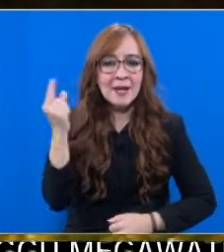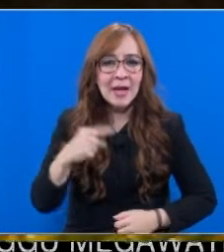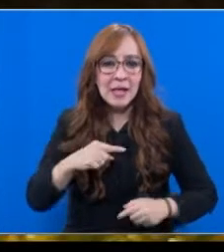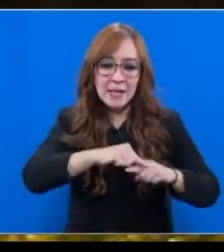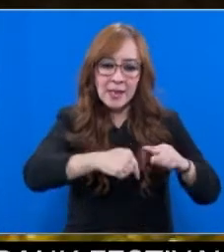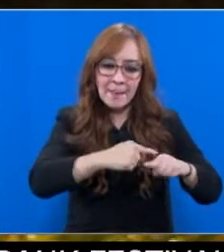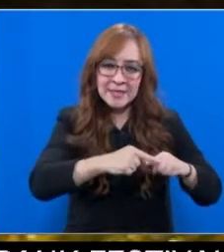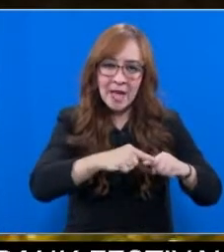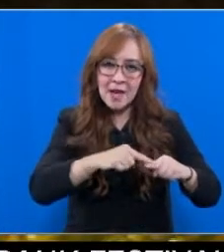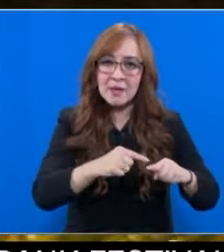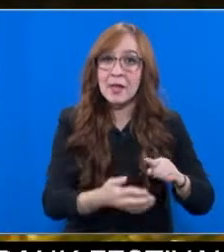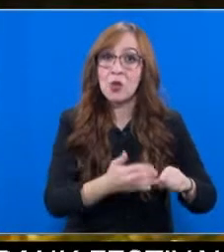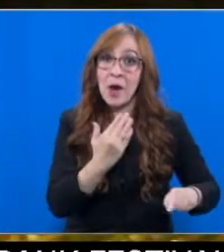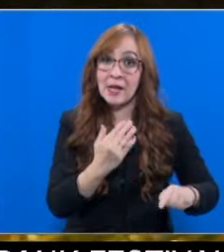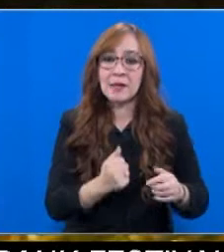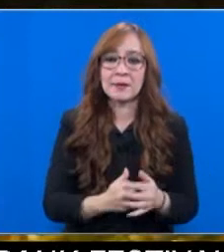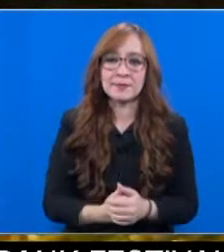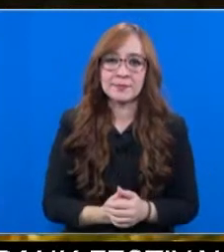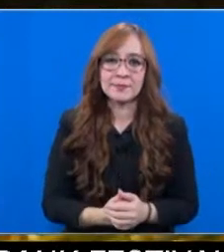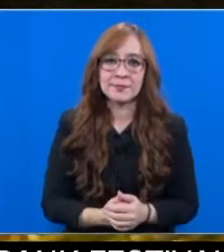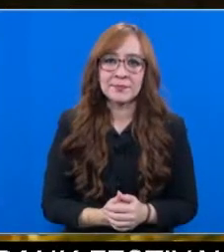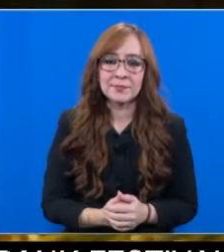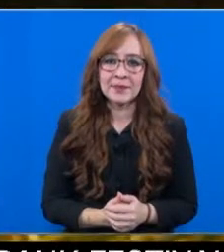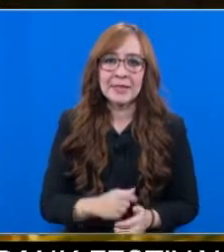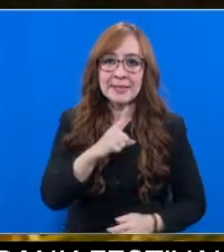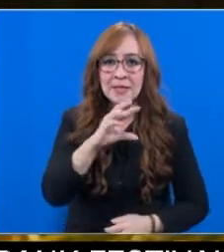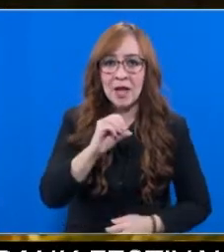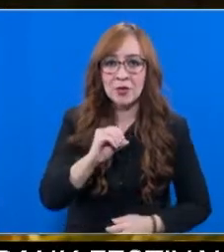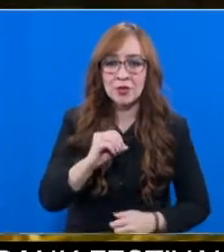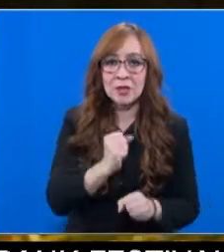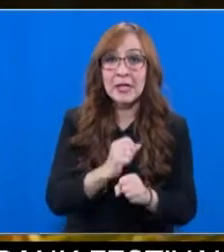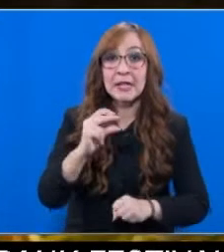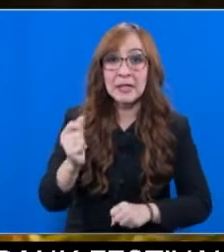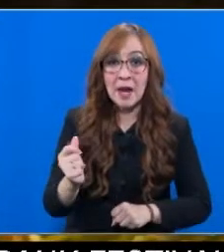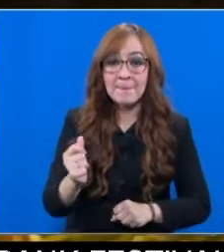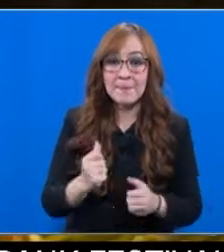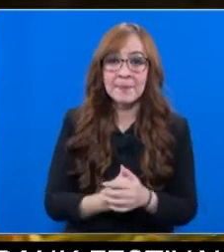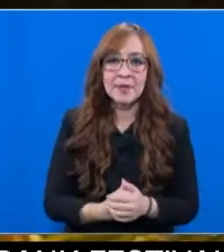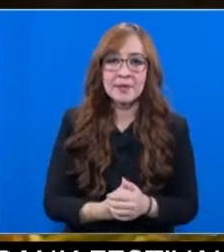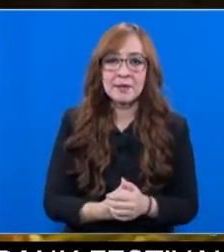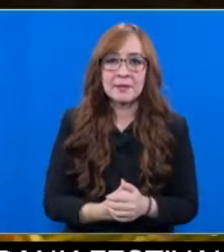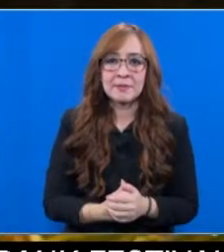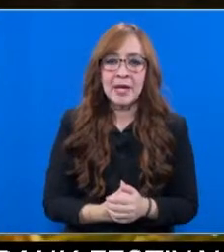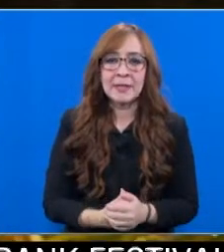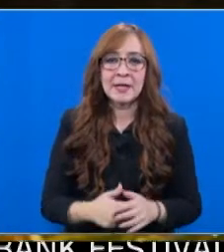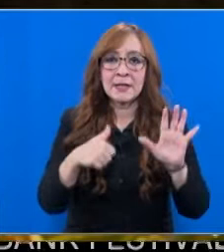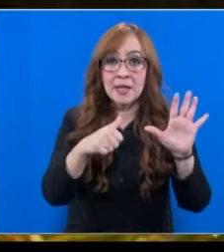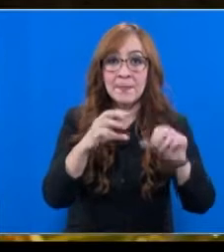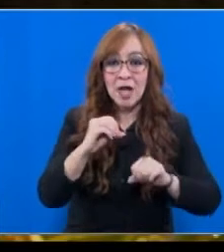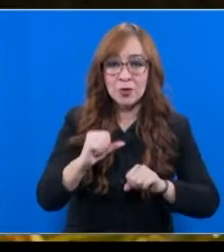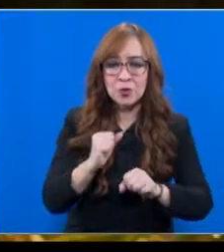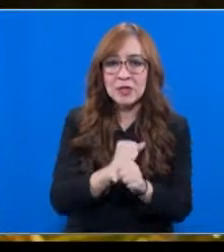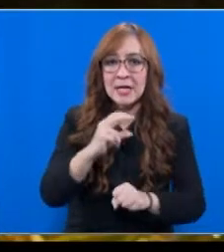antosianin. Dikutip dari CNNIndonesia.com, per 100 gram beras merah mengandung 6,2 gram serat. Beras